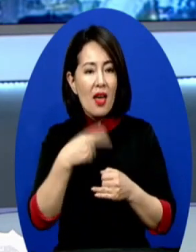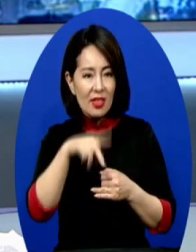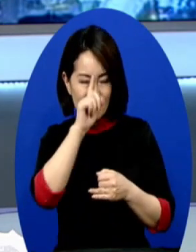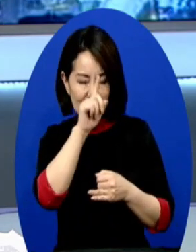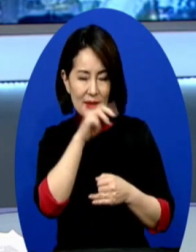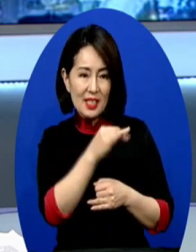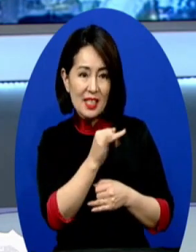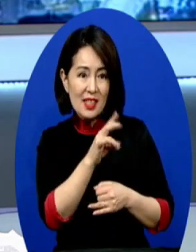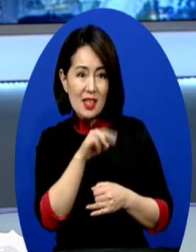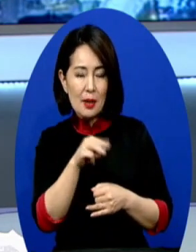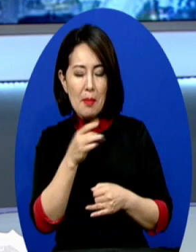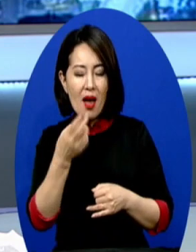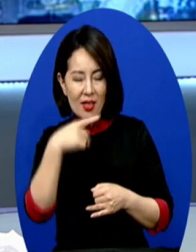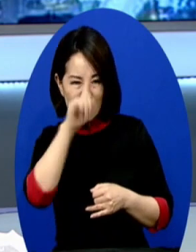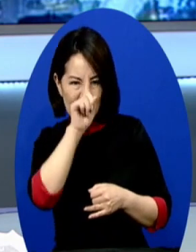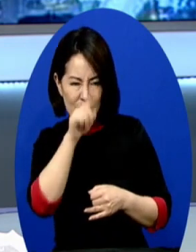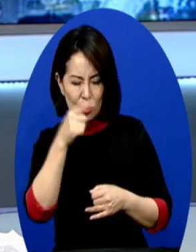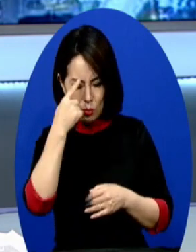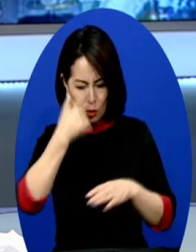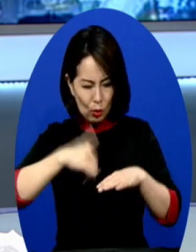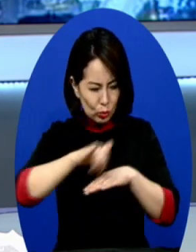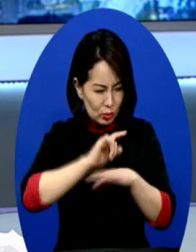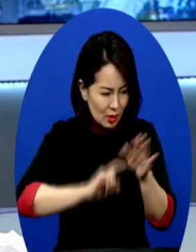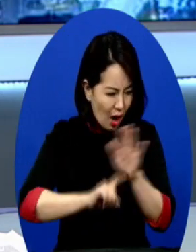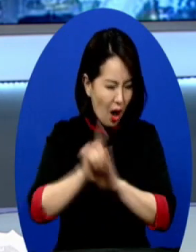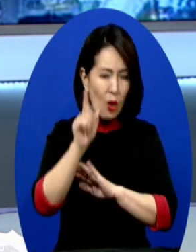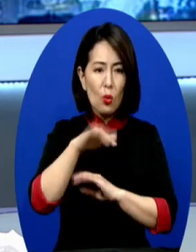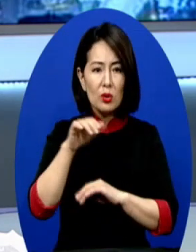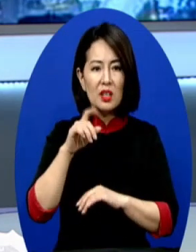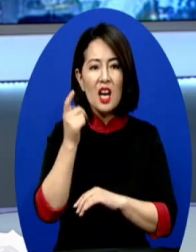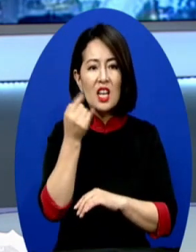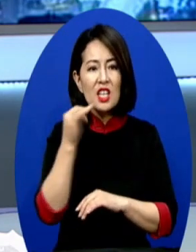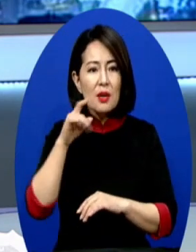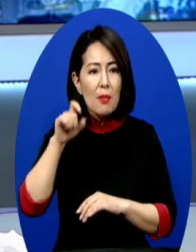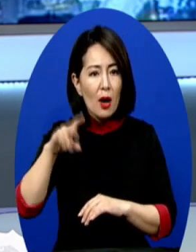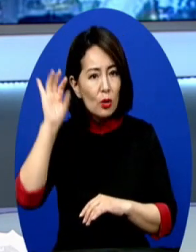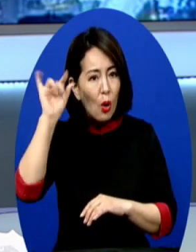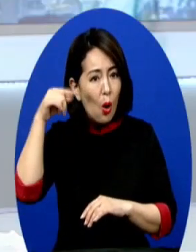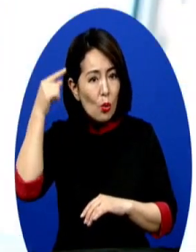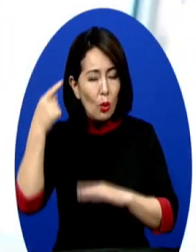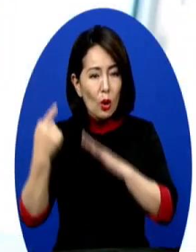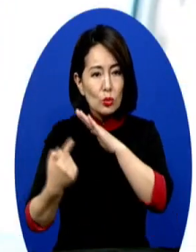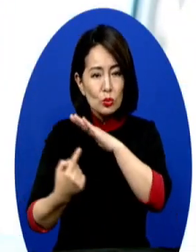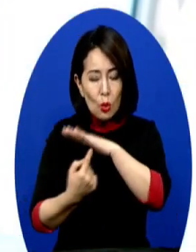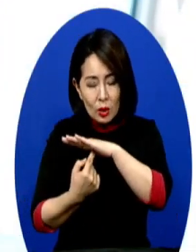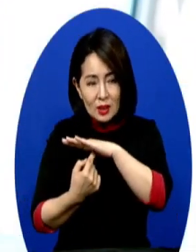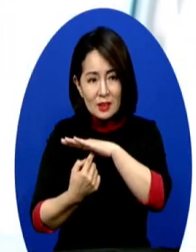хамтран Монгол улсад анхудаа хиймэл оюун ухаанд суурилсан үйлчилгээ нэвтрүүлжээ.